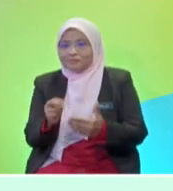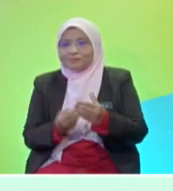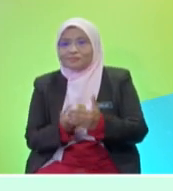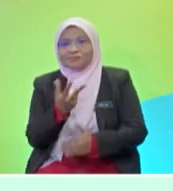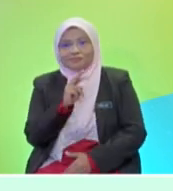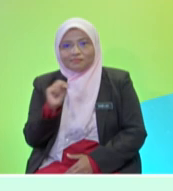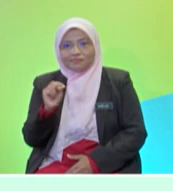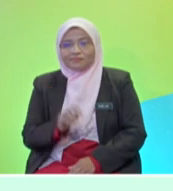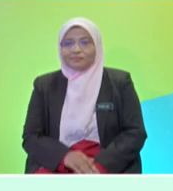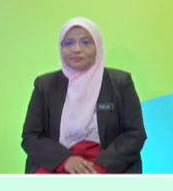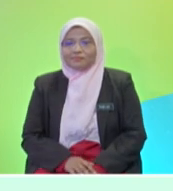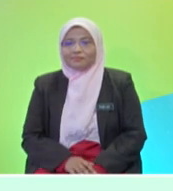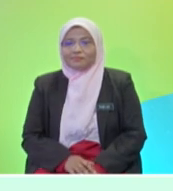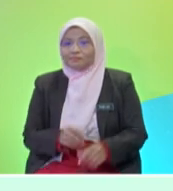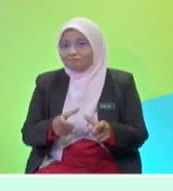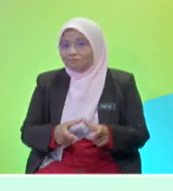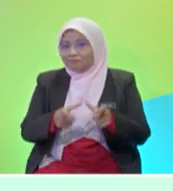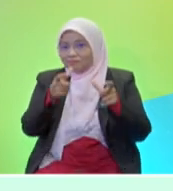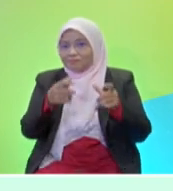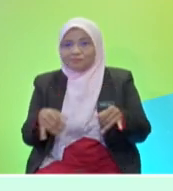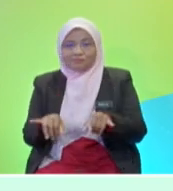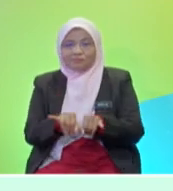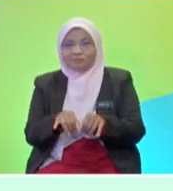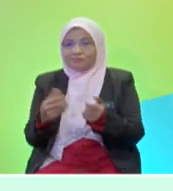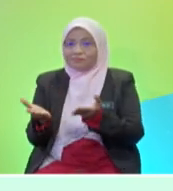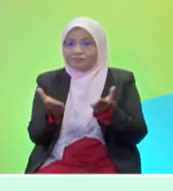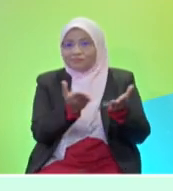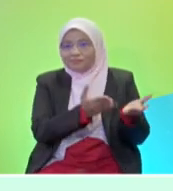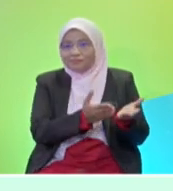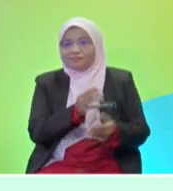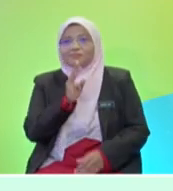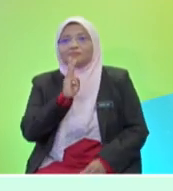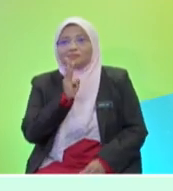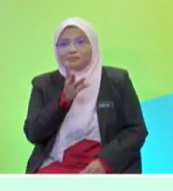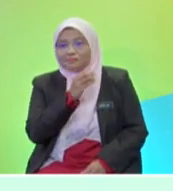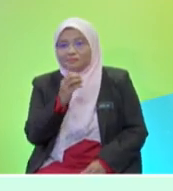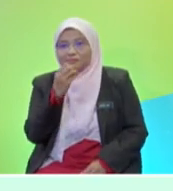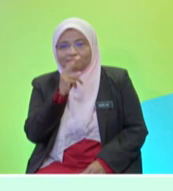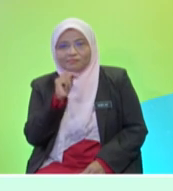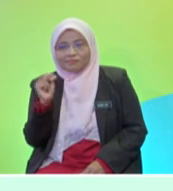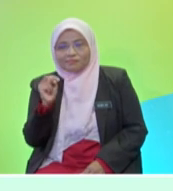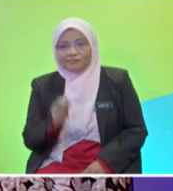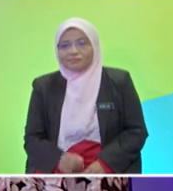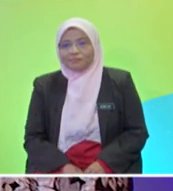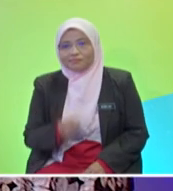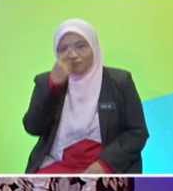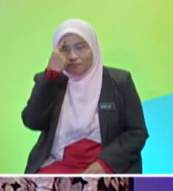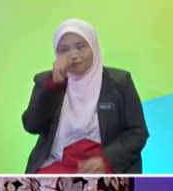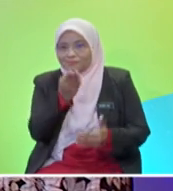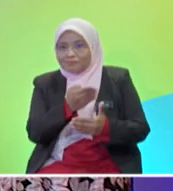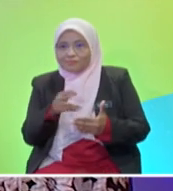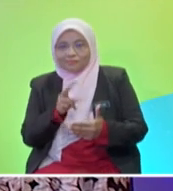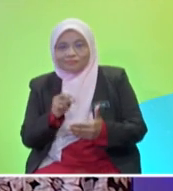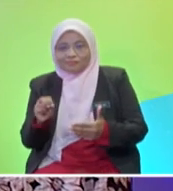juga berperanan untuk mengangkut air dan nutrien daripada akar ke bahagian daun. Dia ada dua fungsi